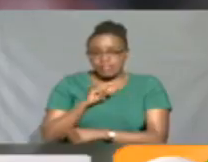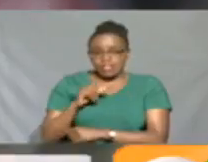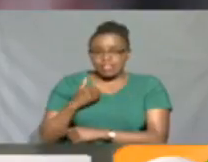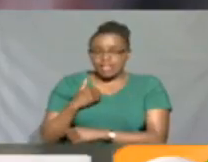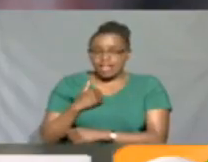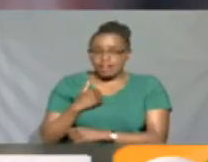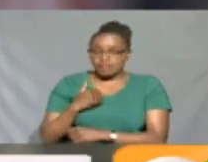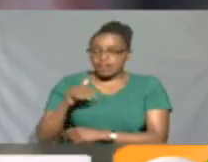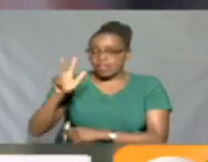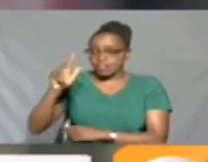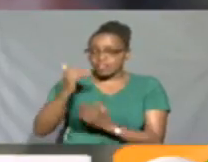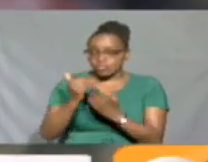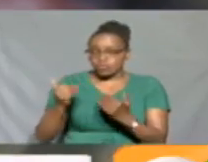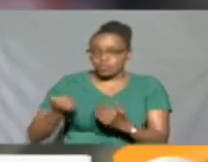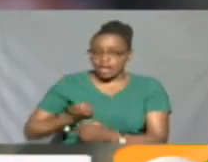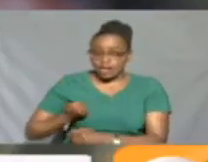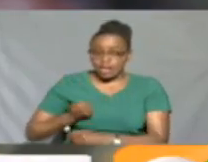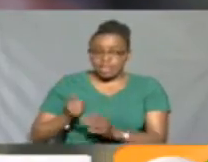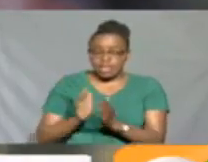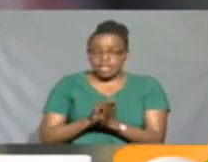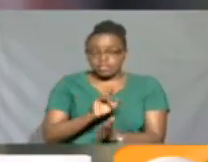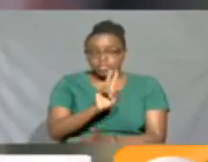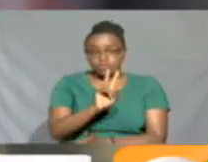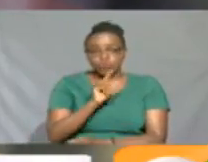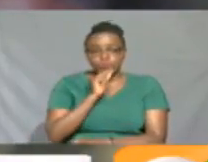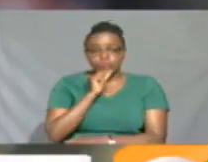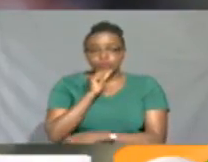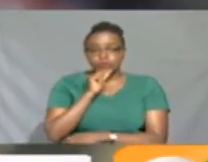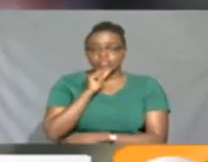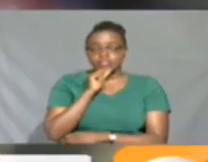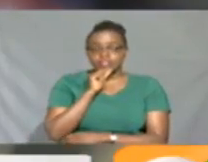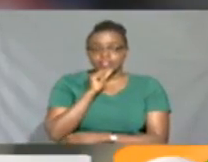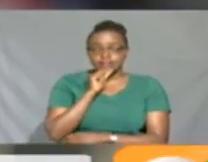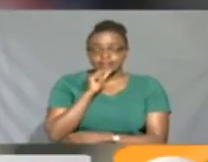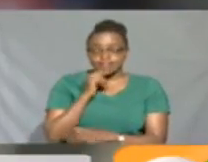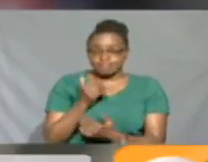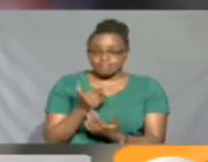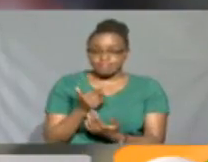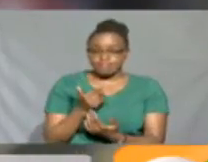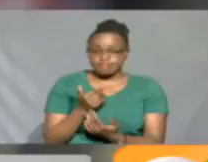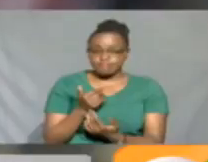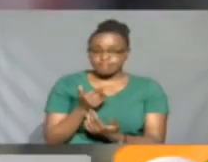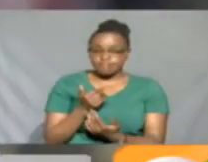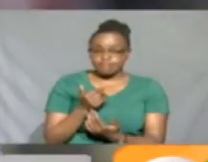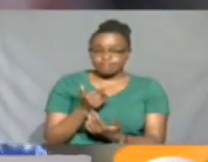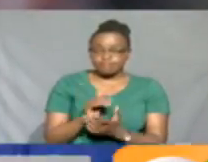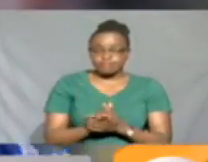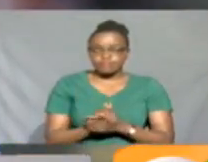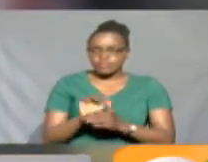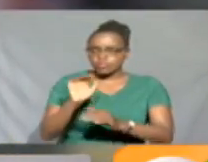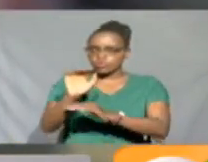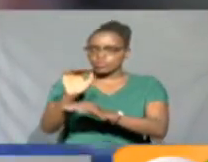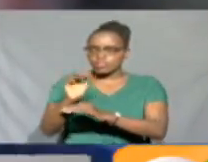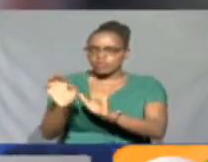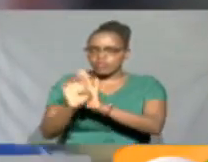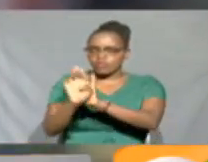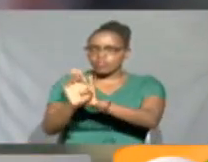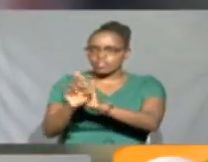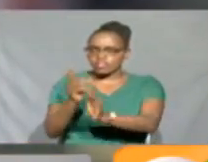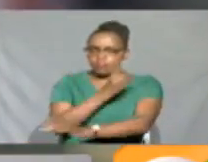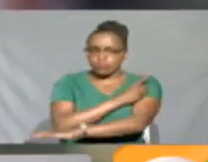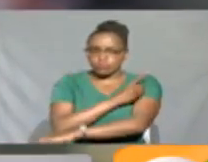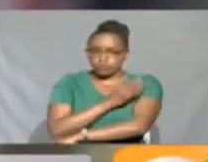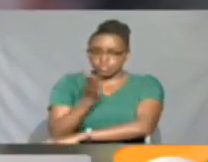watoto watatu, msichana na vijana wawili. So kwa kuuliza sasa, for example, kama daktari